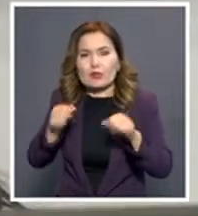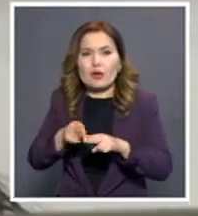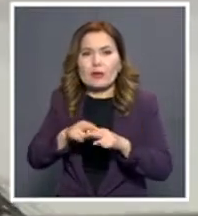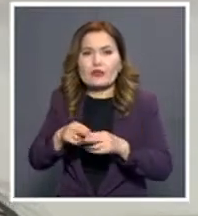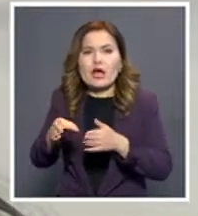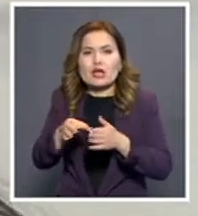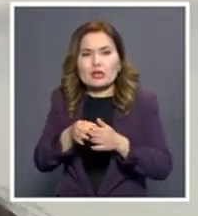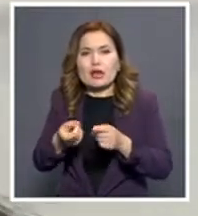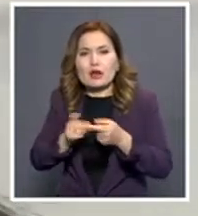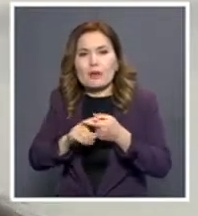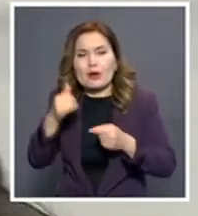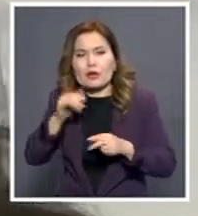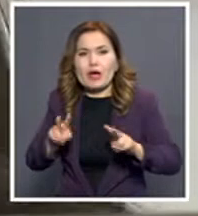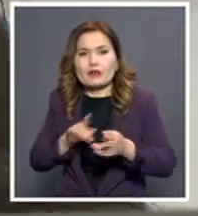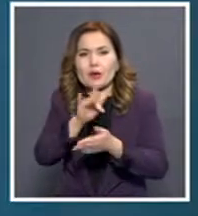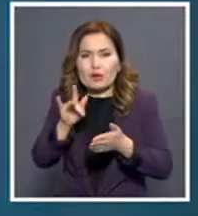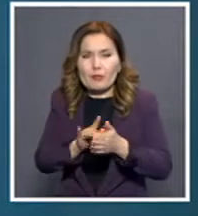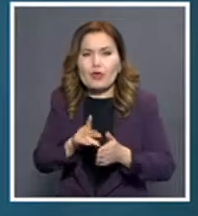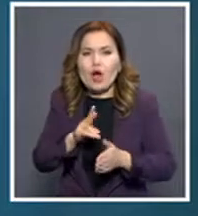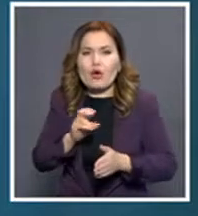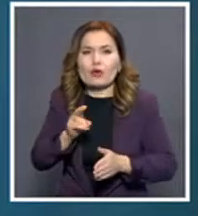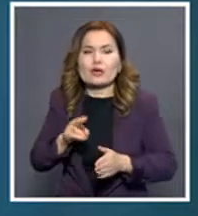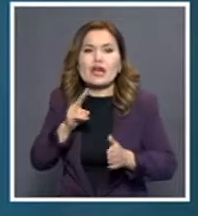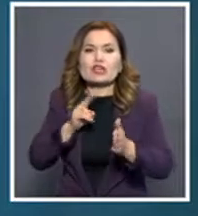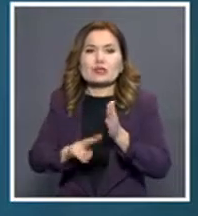байланыс телефондары Нұр-Султан қаласының коды бойынша